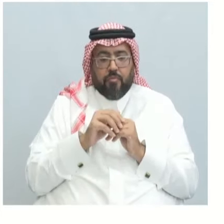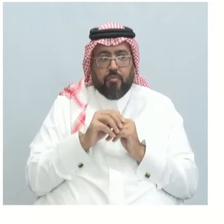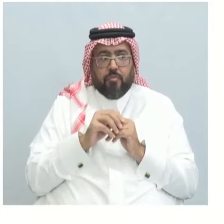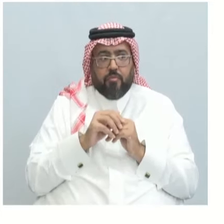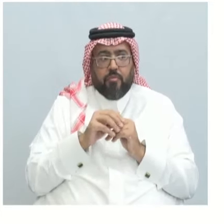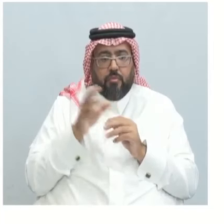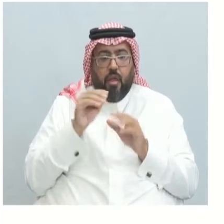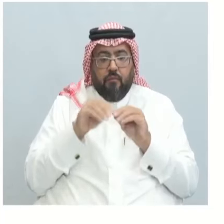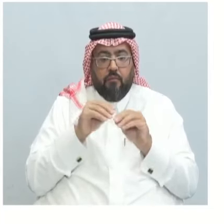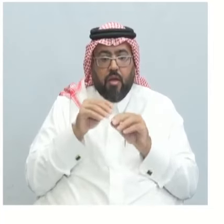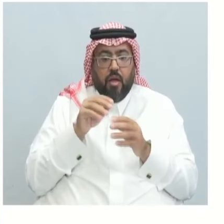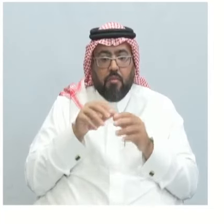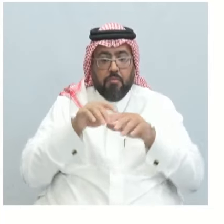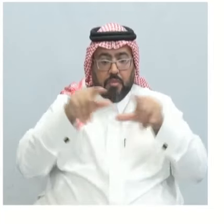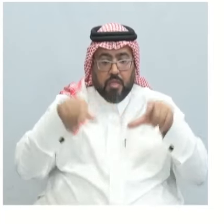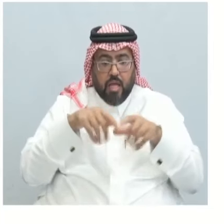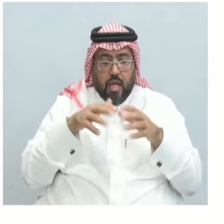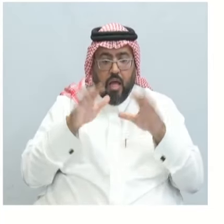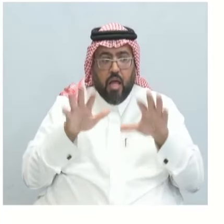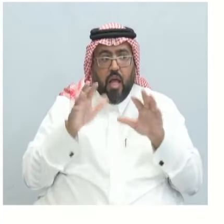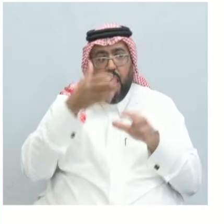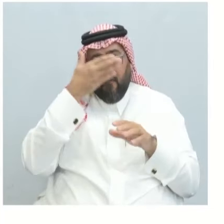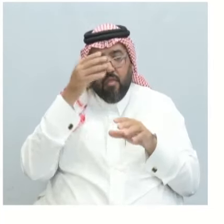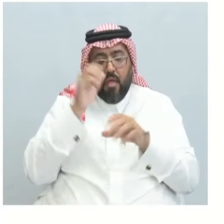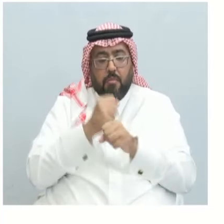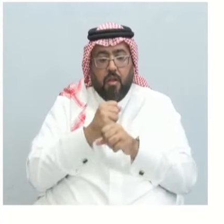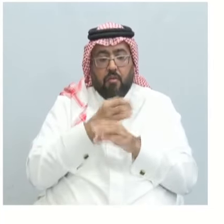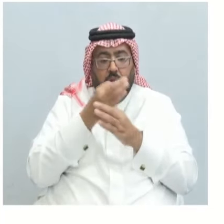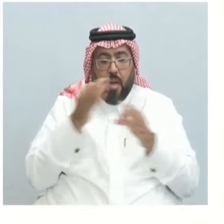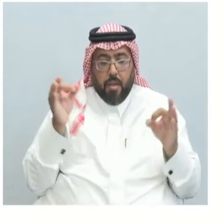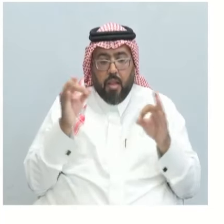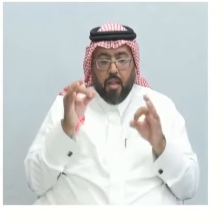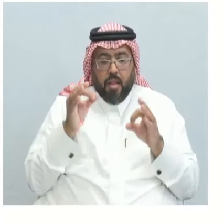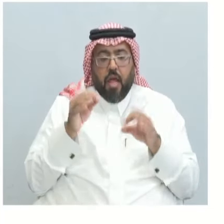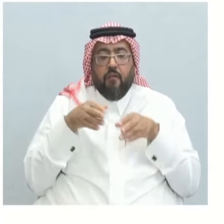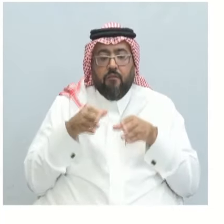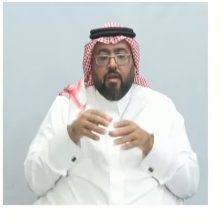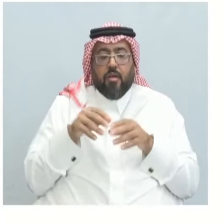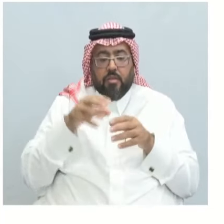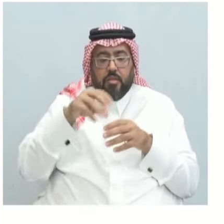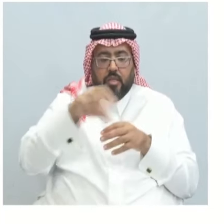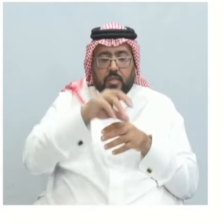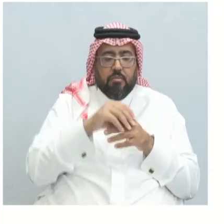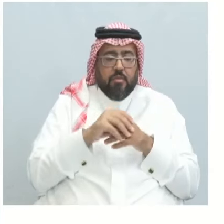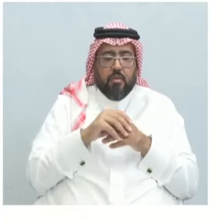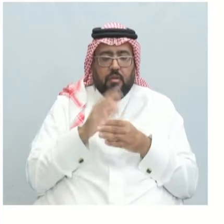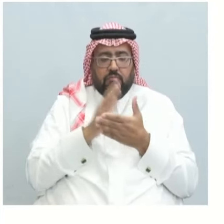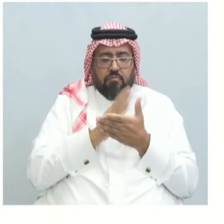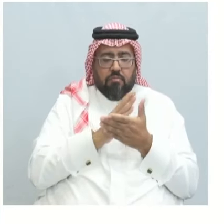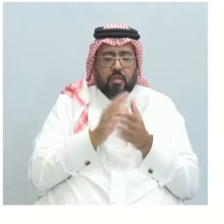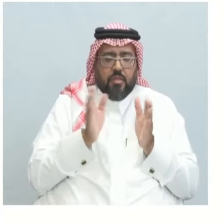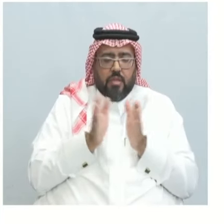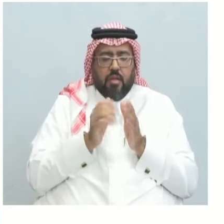اذا لم تكن هناك مساحه كافيه لتخزين الملف باكمله فسيتم تقسيمه الى اجزاء